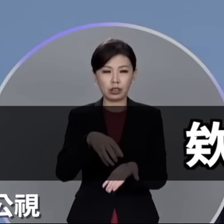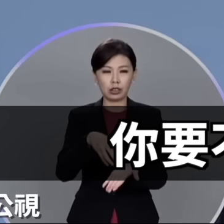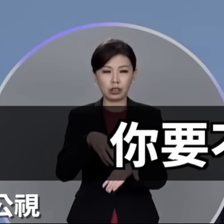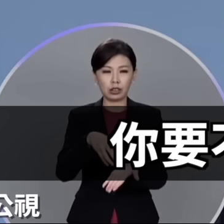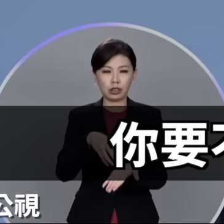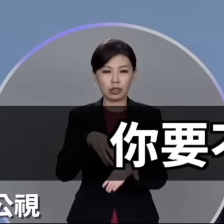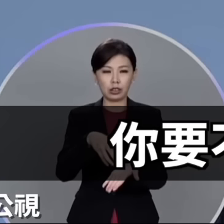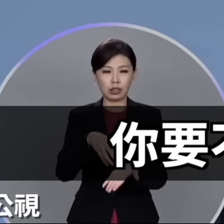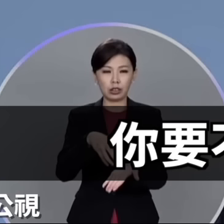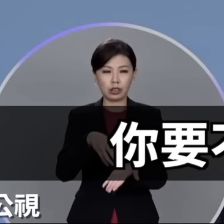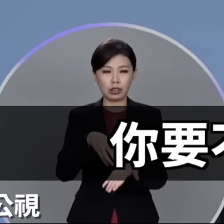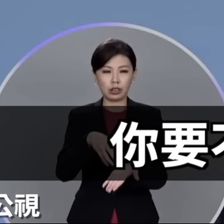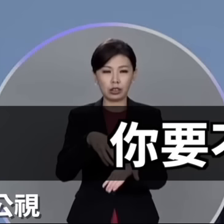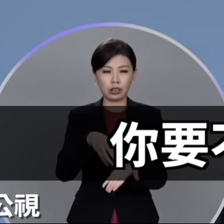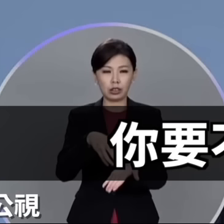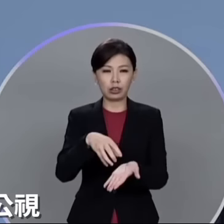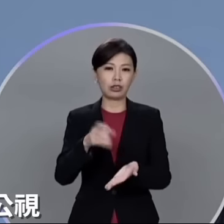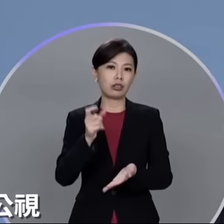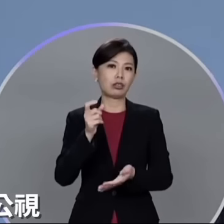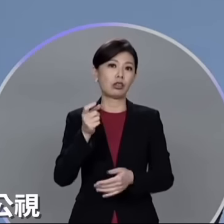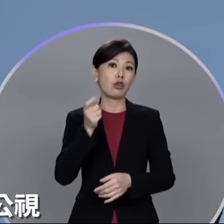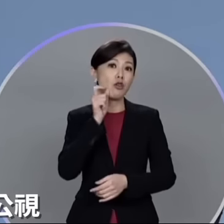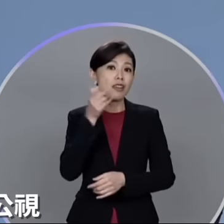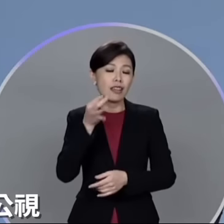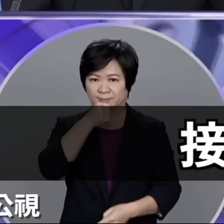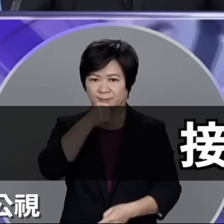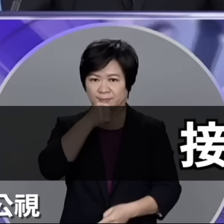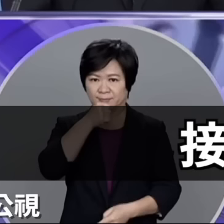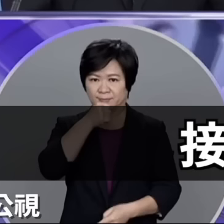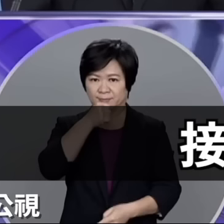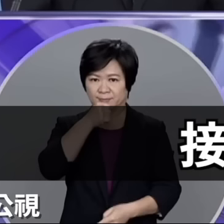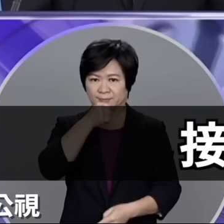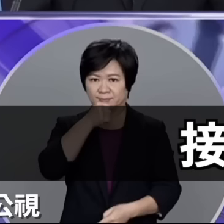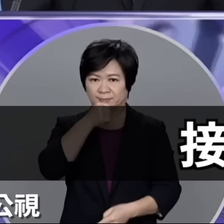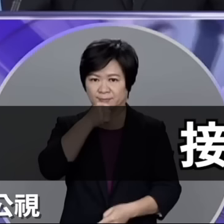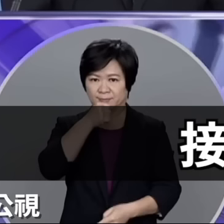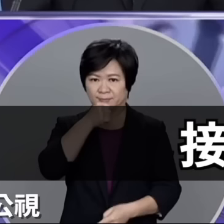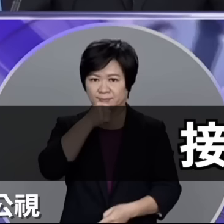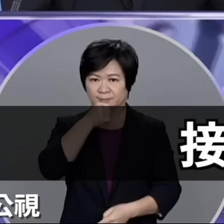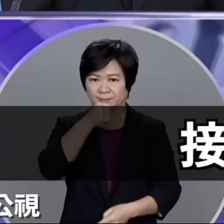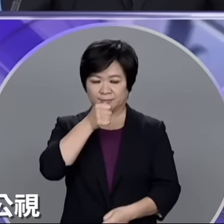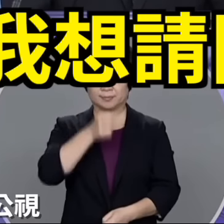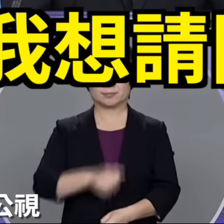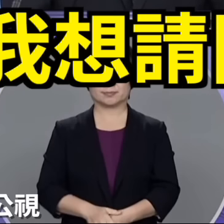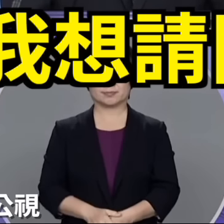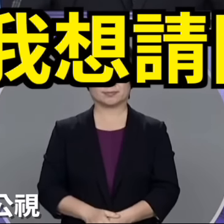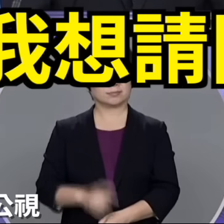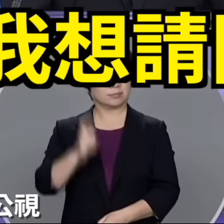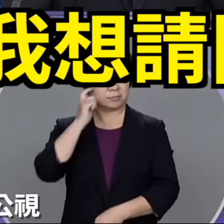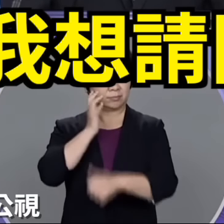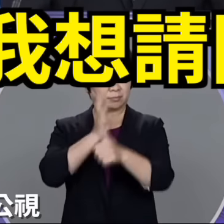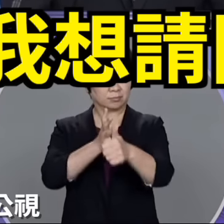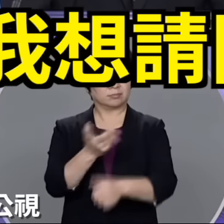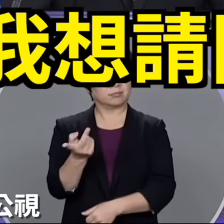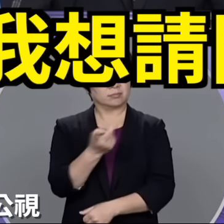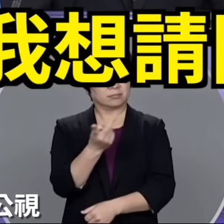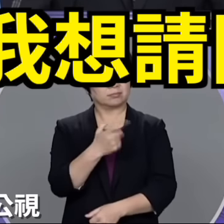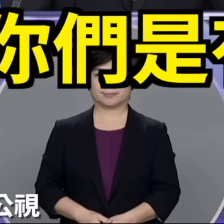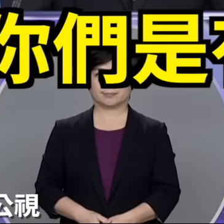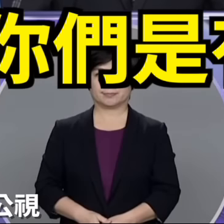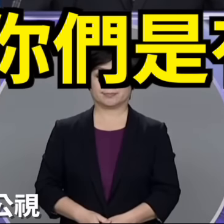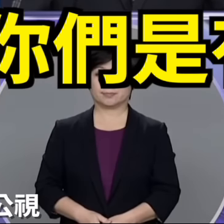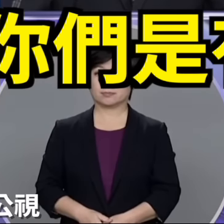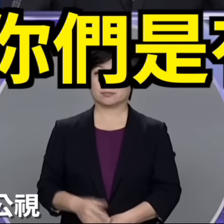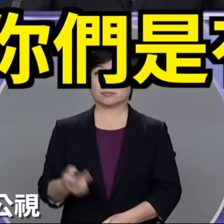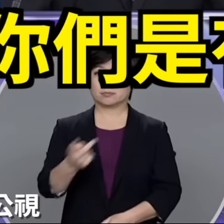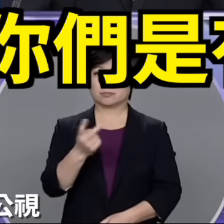更低耶。你要不要自己用计算机算一下啊？ 保护劳工。 接下来到了交互诘问的部分。 我想请问一下两位总统候选人，